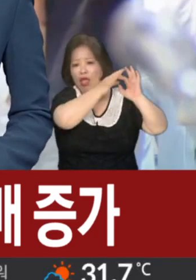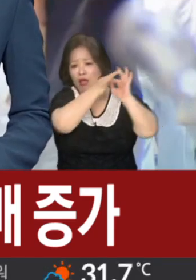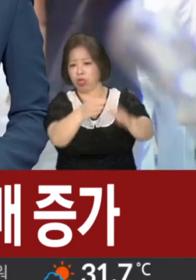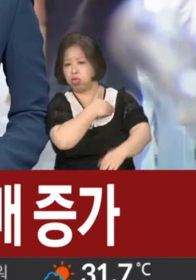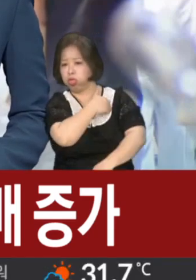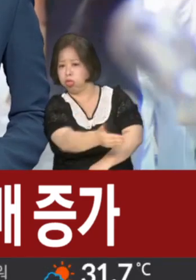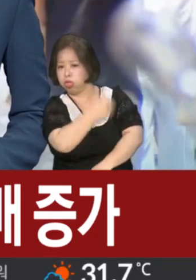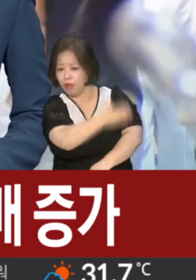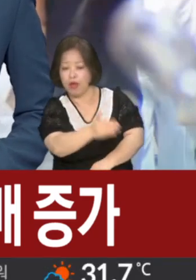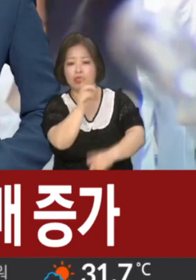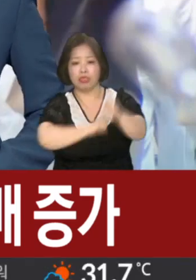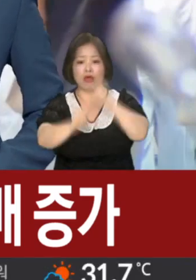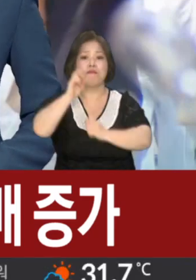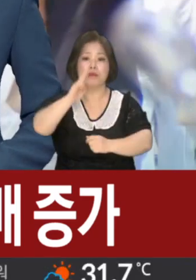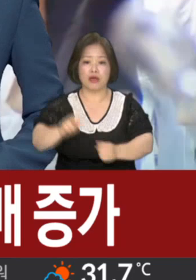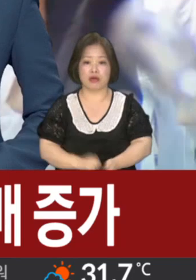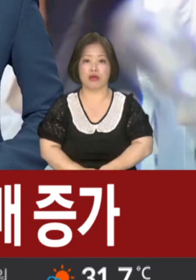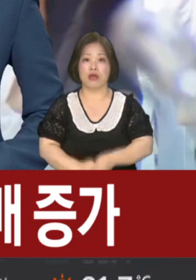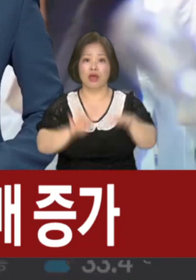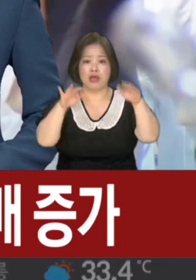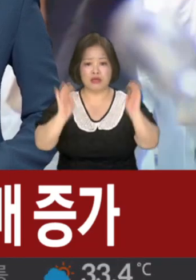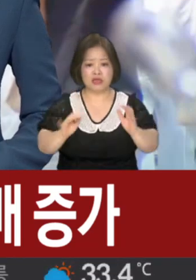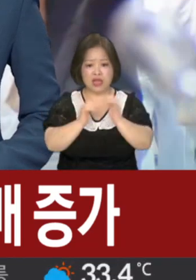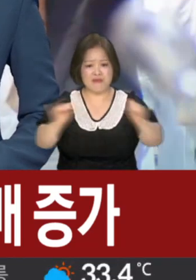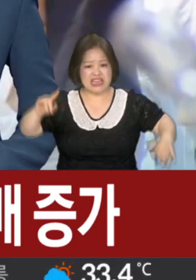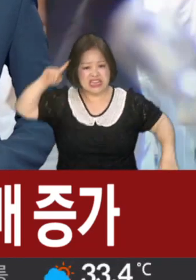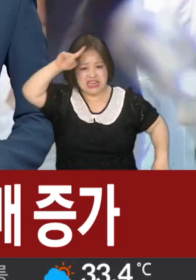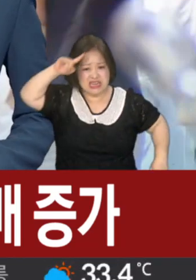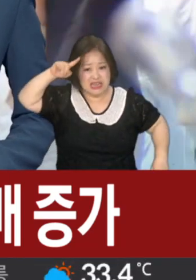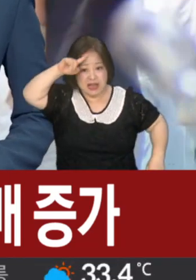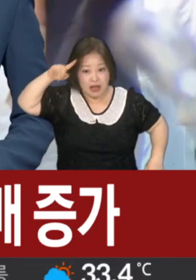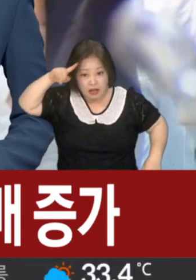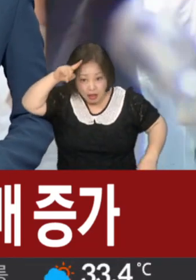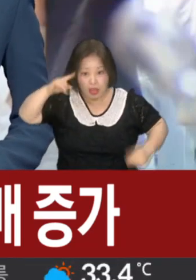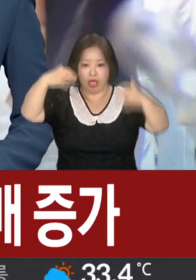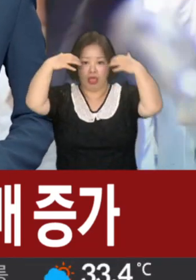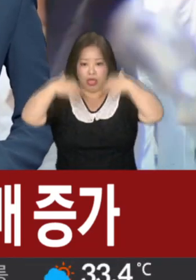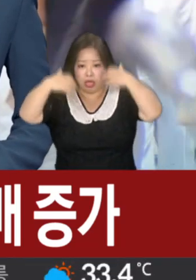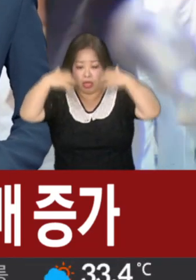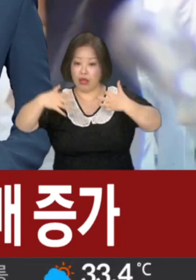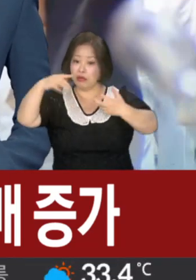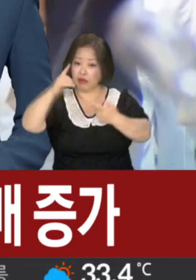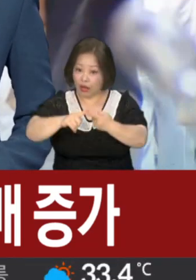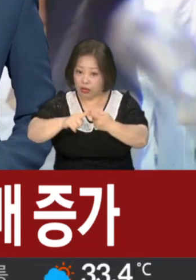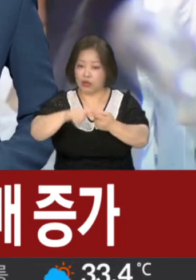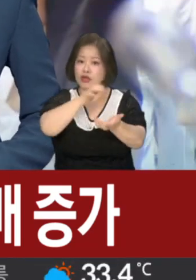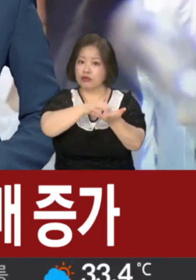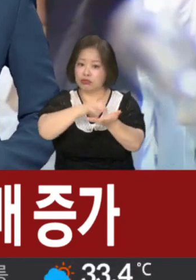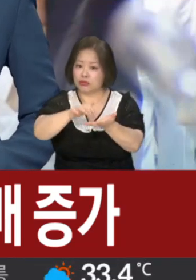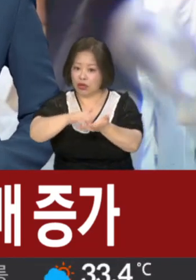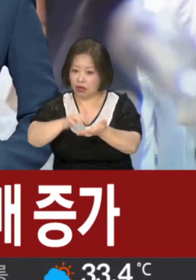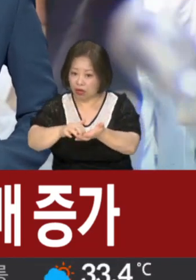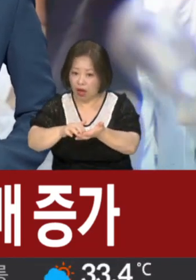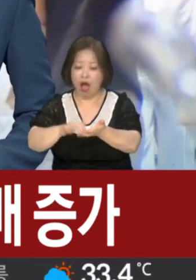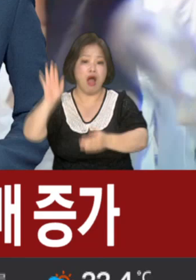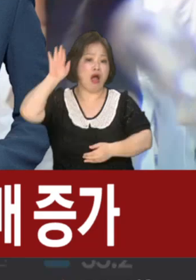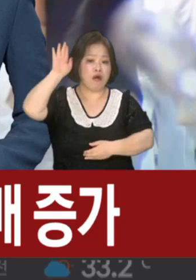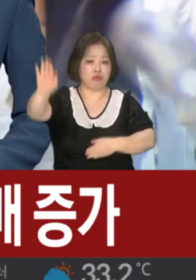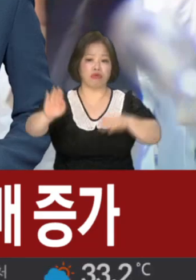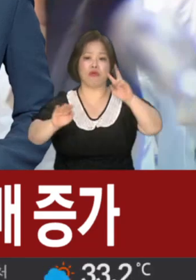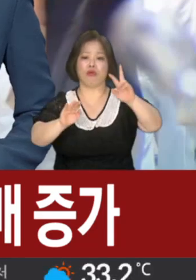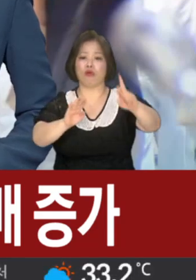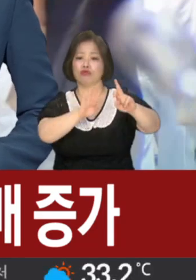전망인데요. 폭염 때문에 사람이 실제로 받는 스트레스를 계산한 더위 지수도 지금보다 12배나 증가할 것이라는